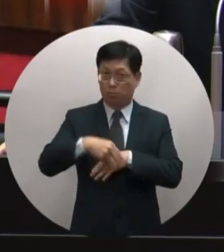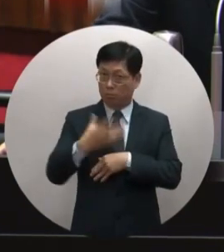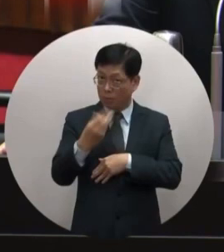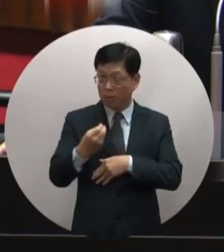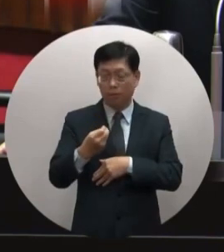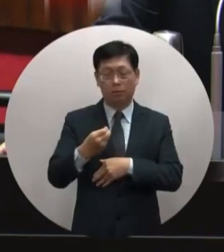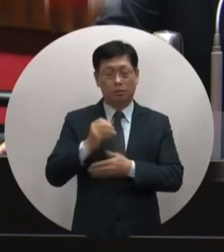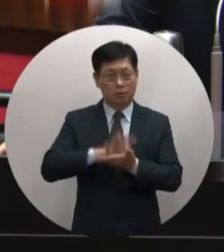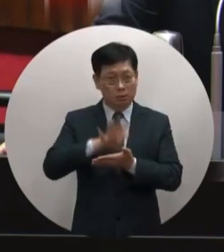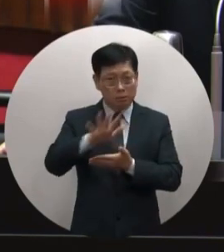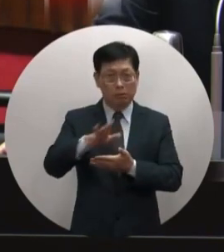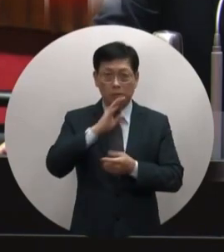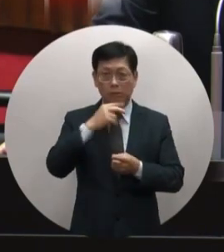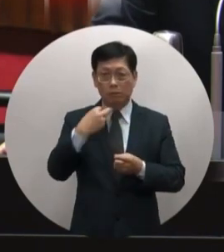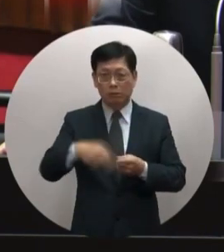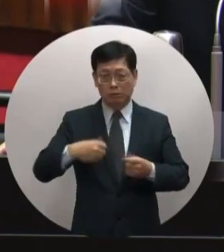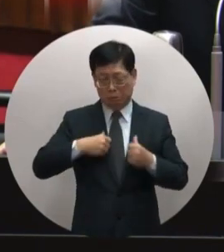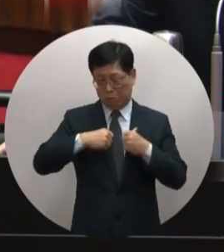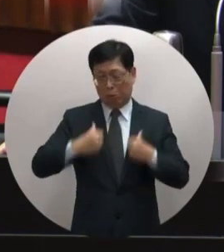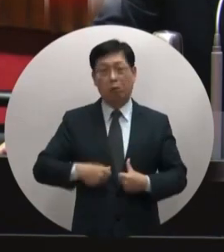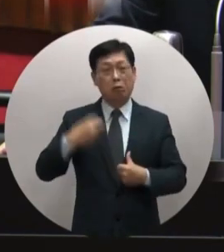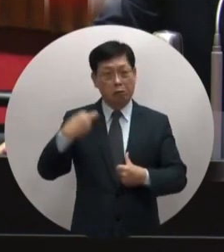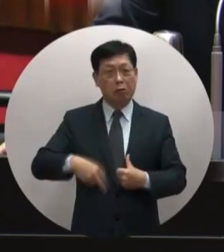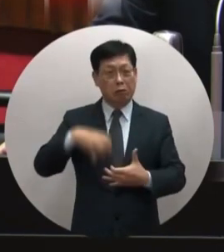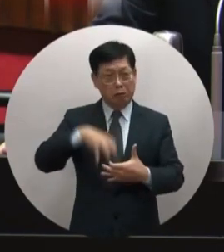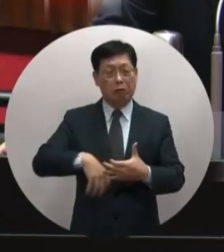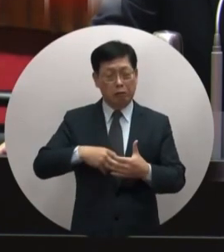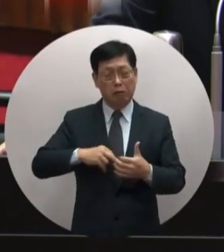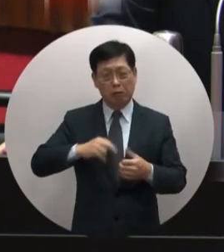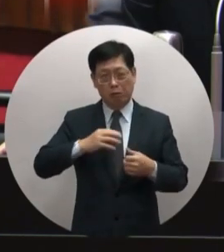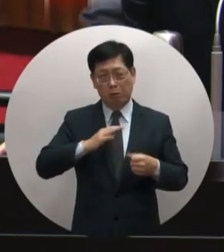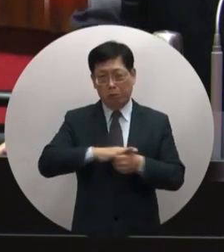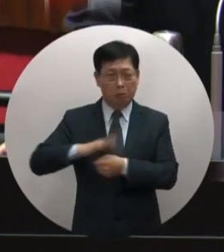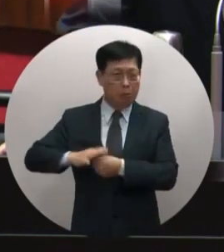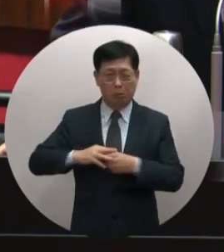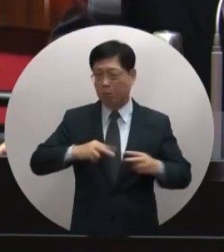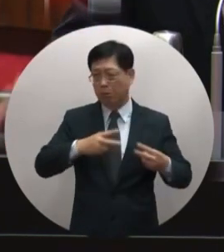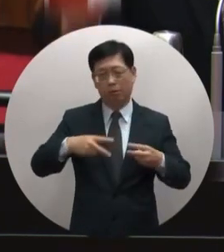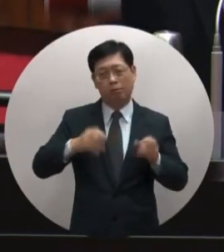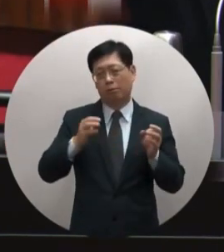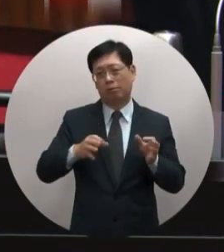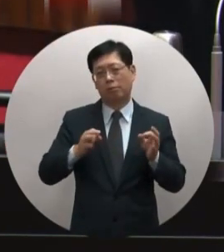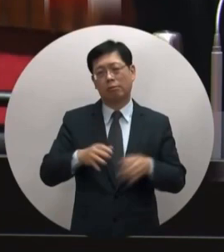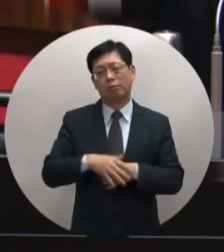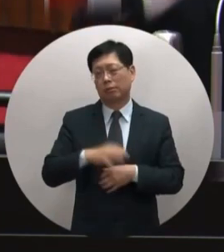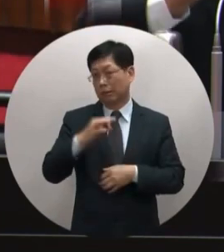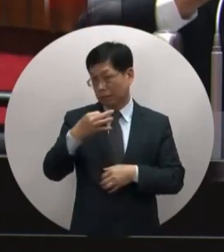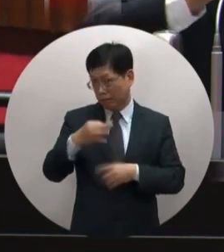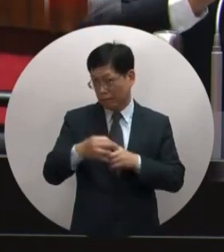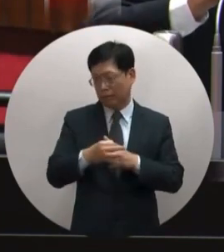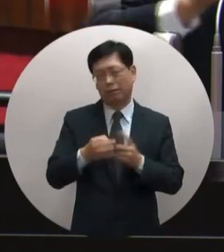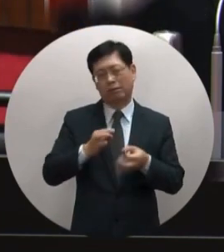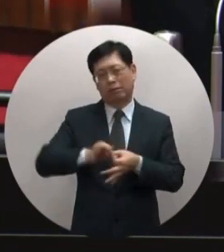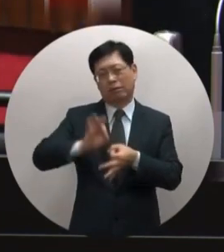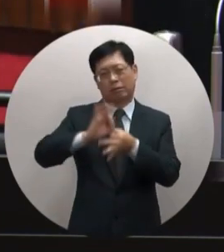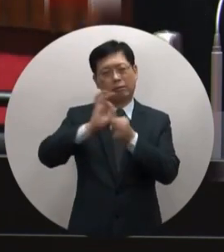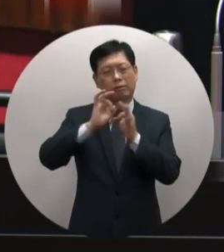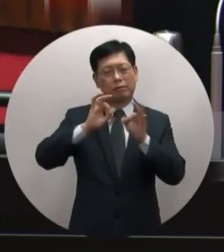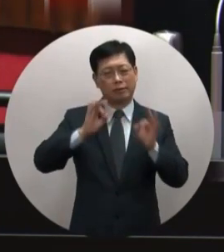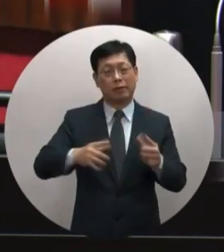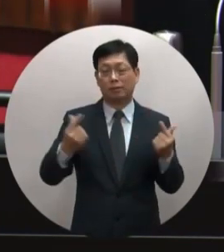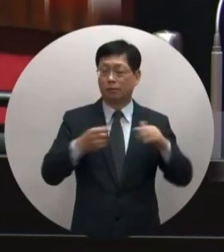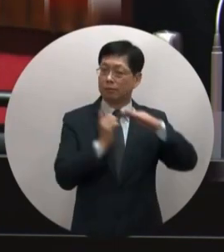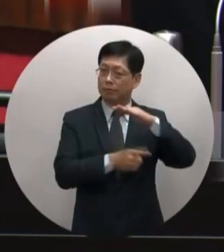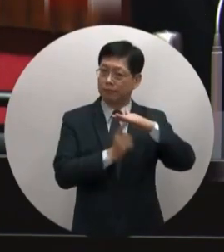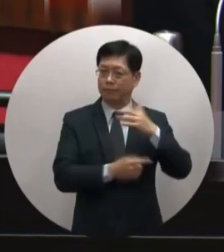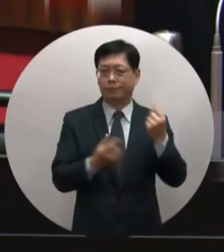將來再來西裝做好了再來拉拉普普錢多更多啦就像高